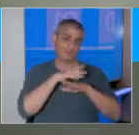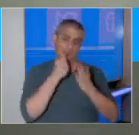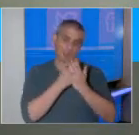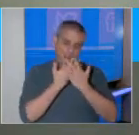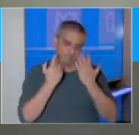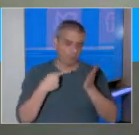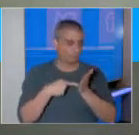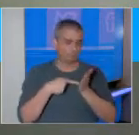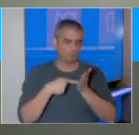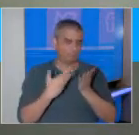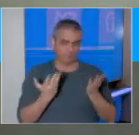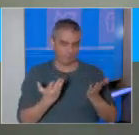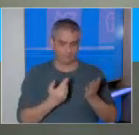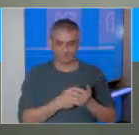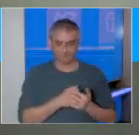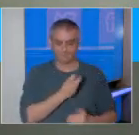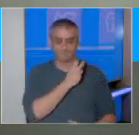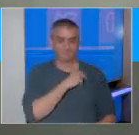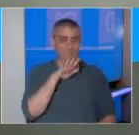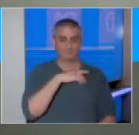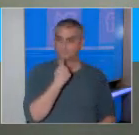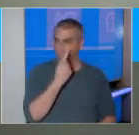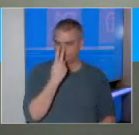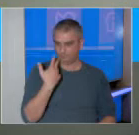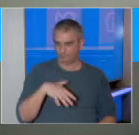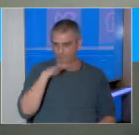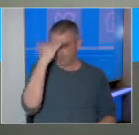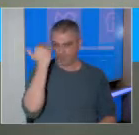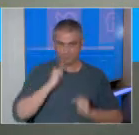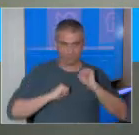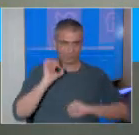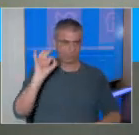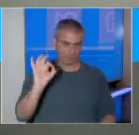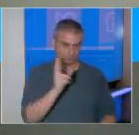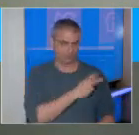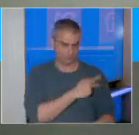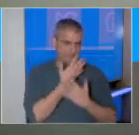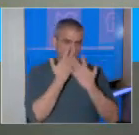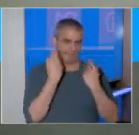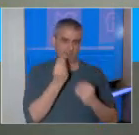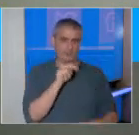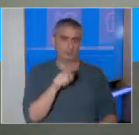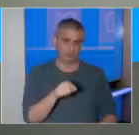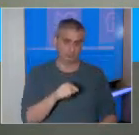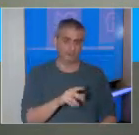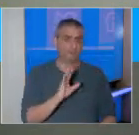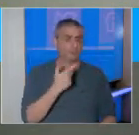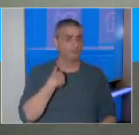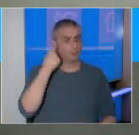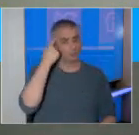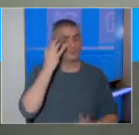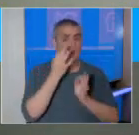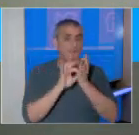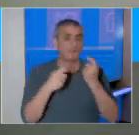לבירור נסיבות העניין, המפקד המחוז גם כן אומר שהוא רואה את הדבר בחומרה והוא יברר את העניין. מה שאנחנו יודעים על